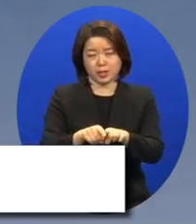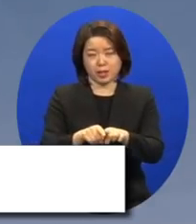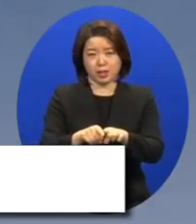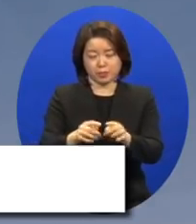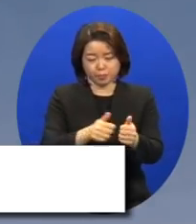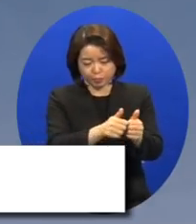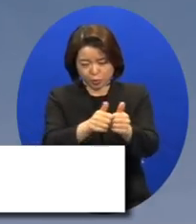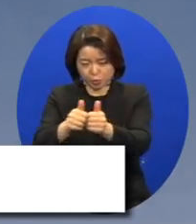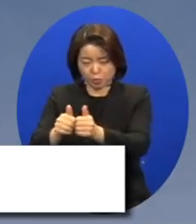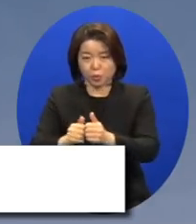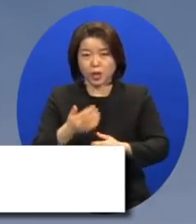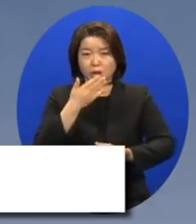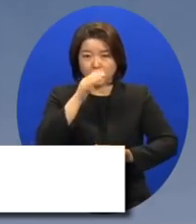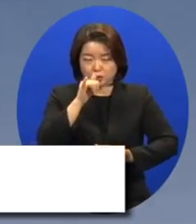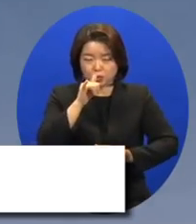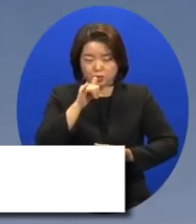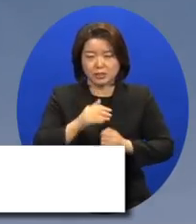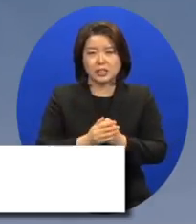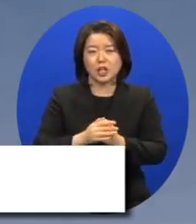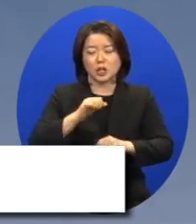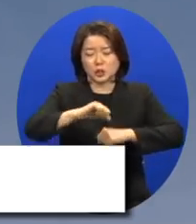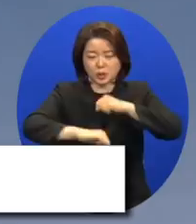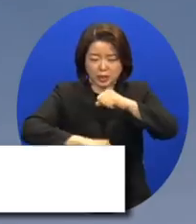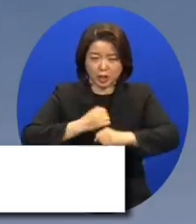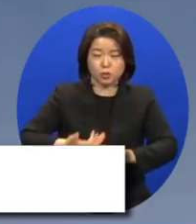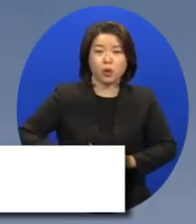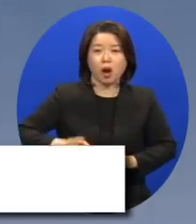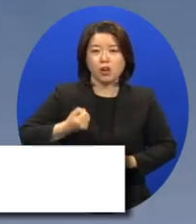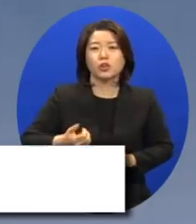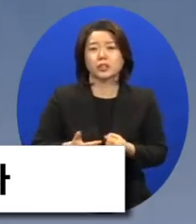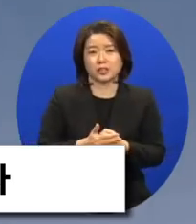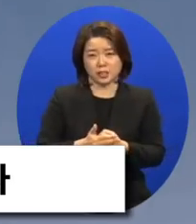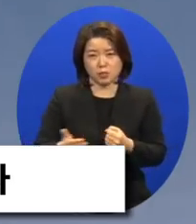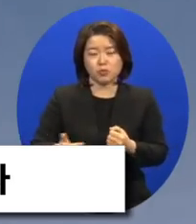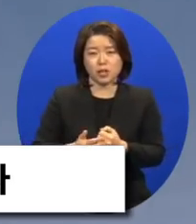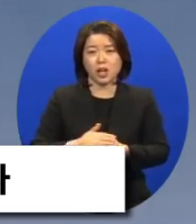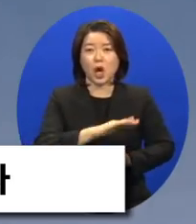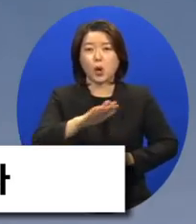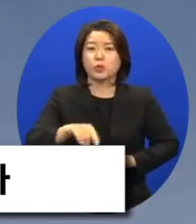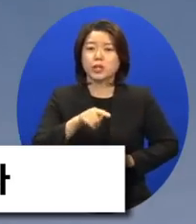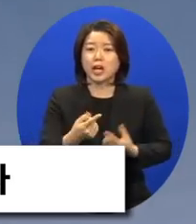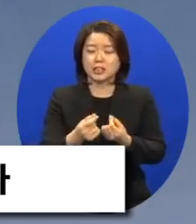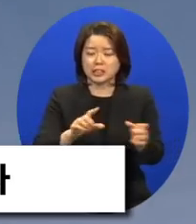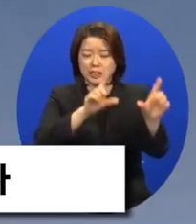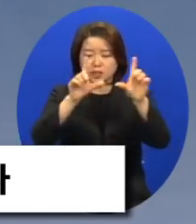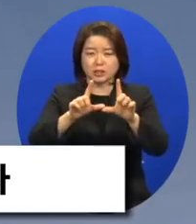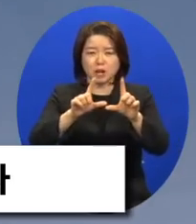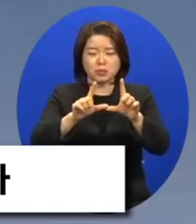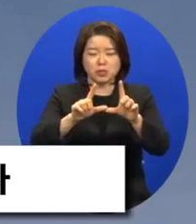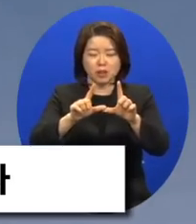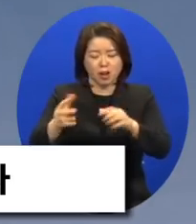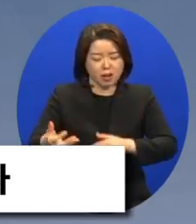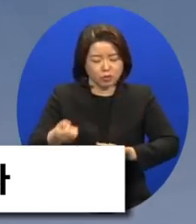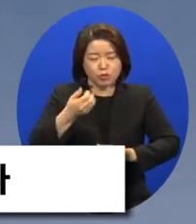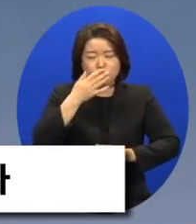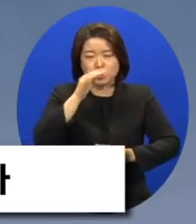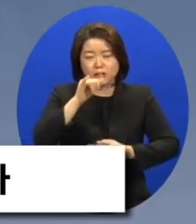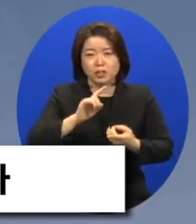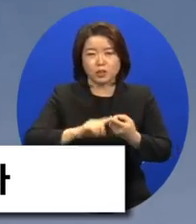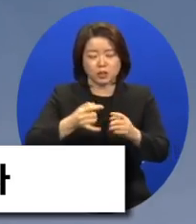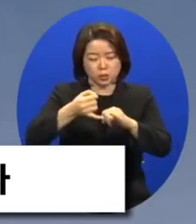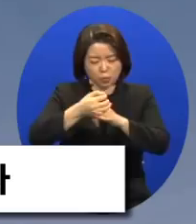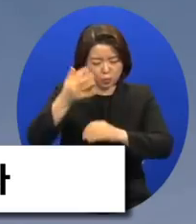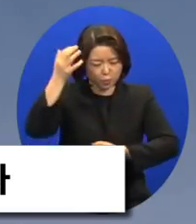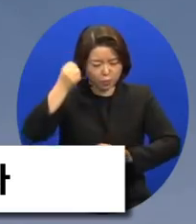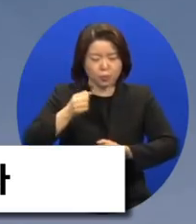있는 주님과 동행할 수 있는 자유를 얻었기 때문에 우리가 그 삶을 누리게 된다는 것을 명심해야